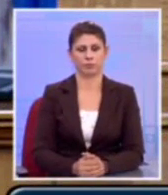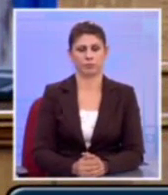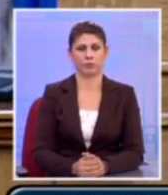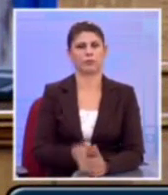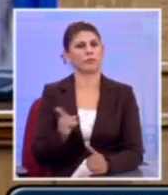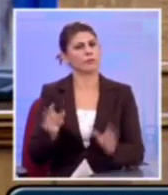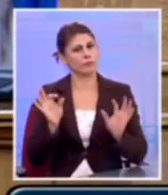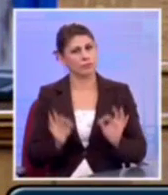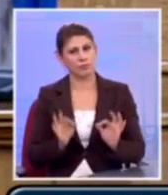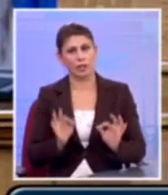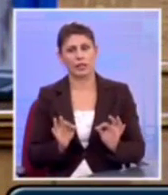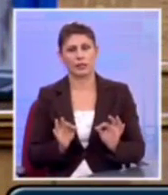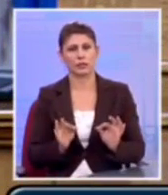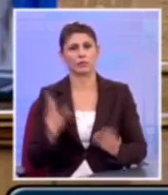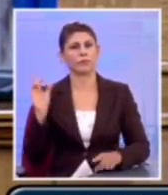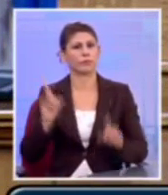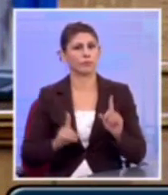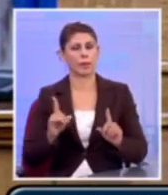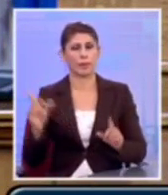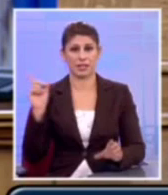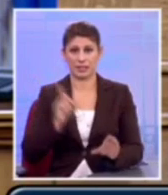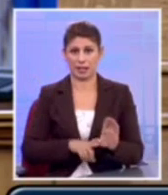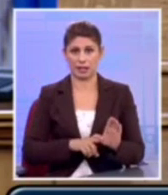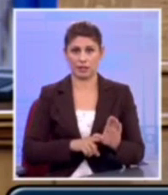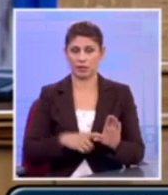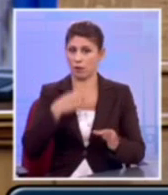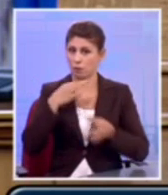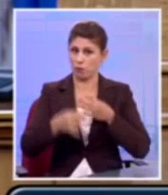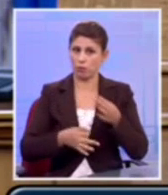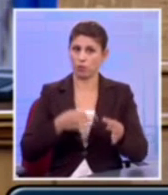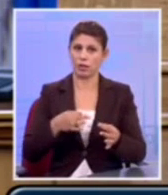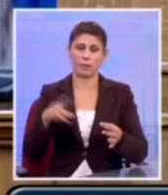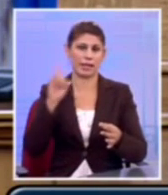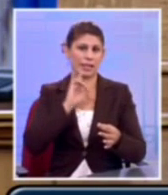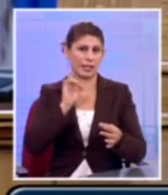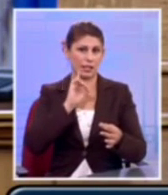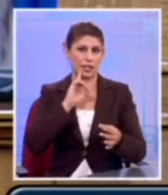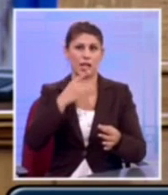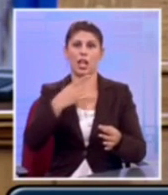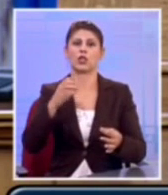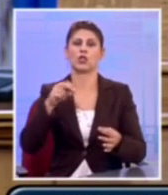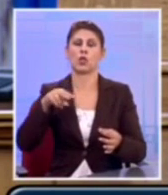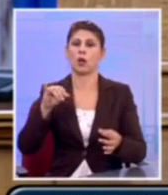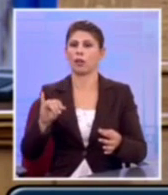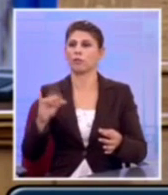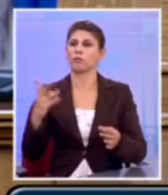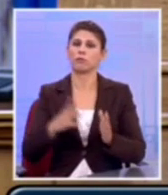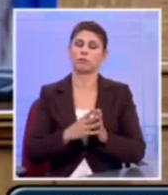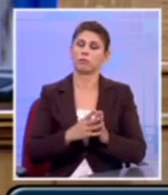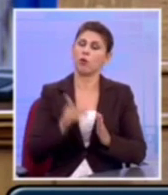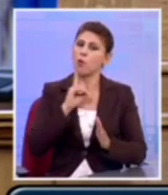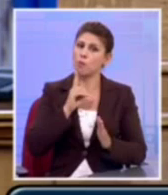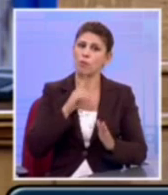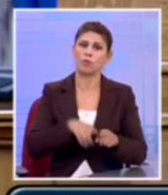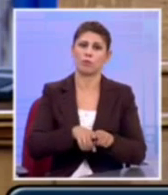είναι χαρακτηριστικές κάποιες από τις εταιρείες που ανέφερε η κυρία Ζολή, όπως σε